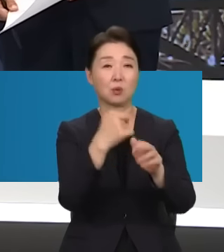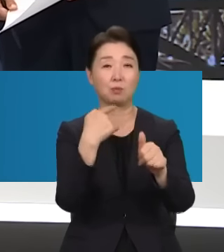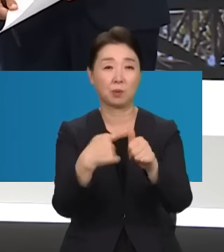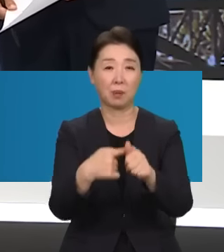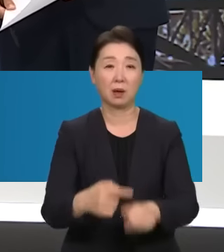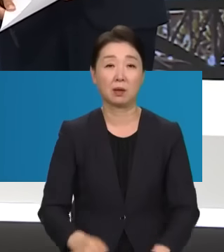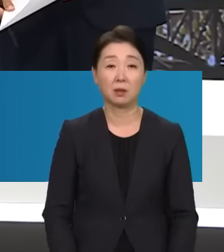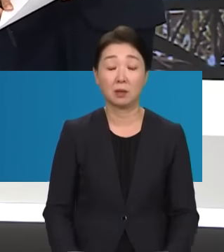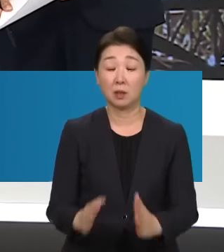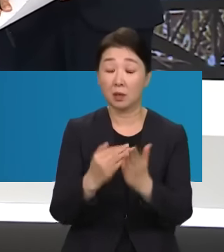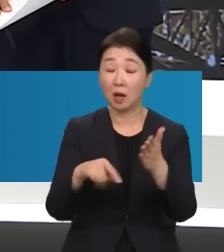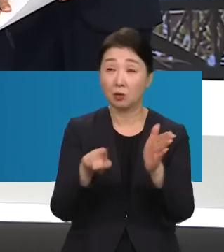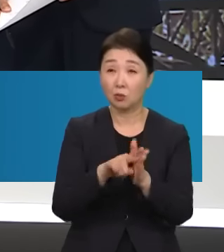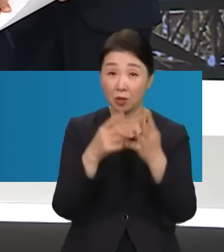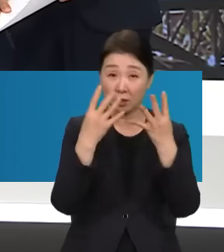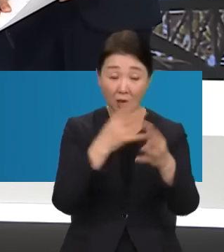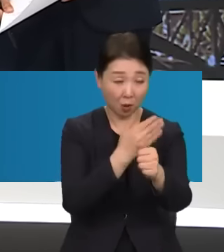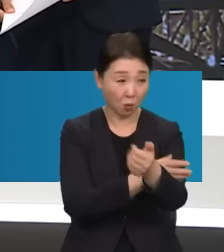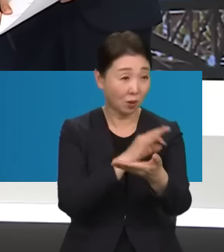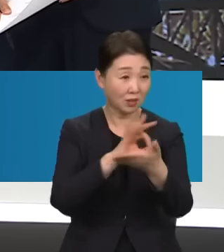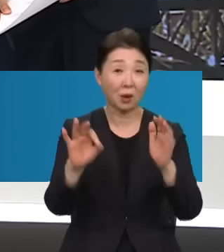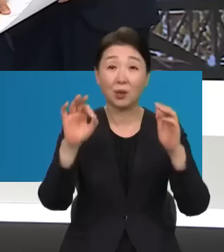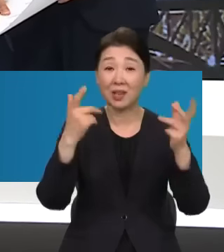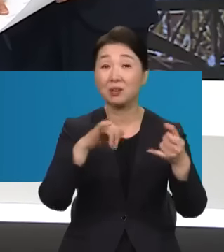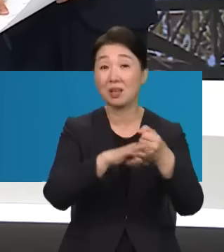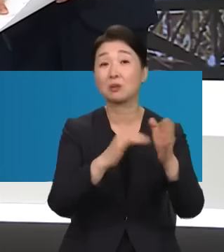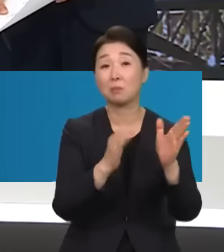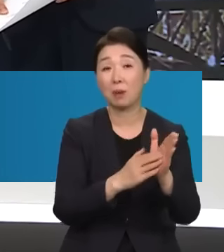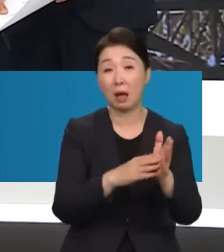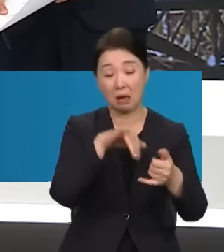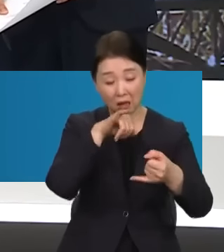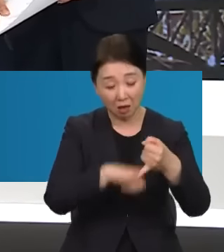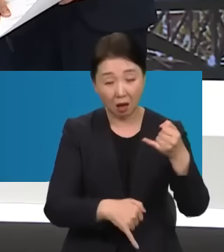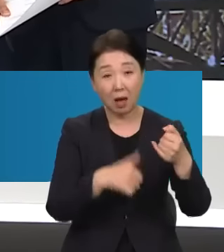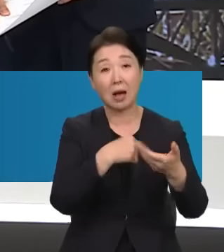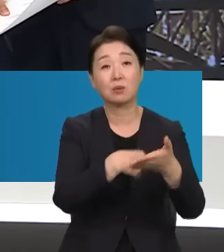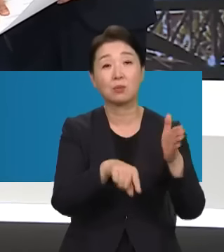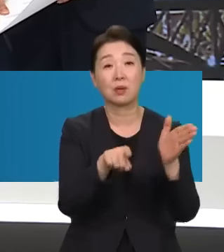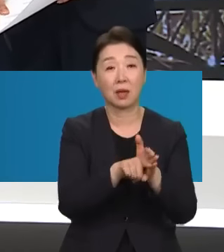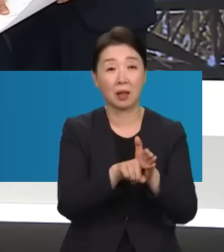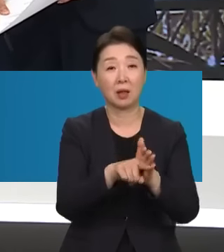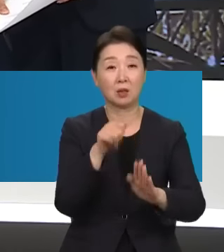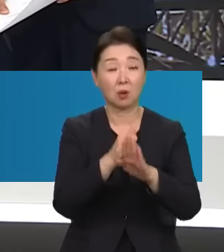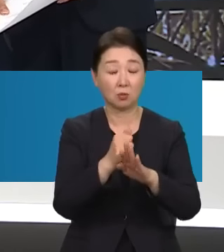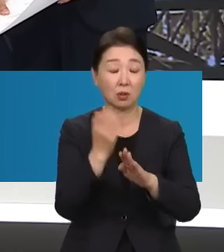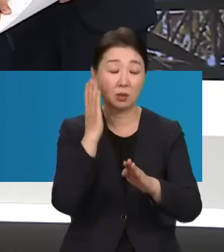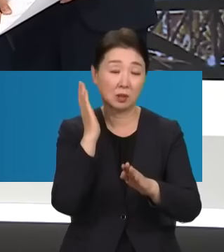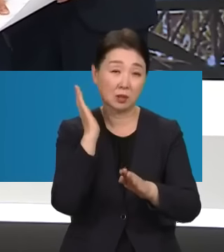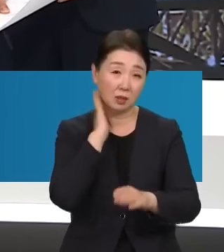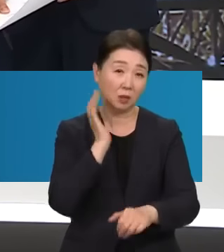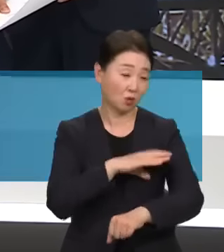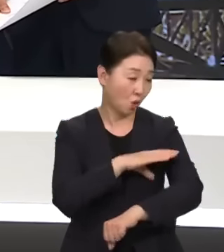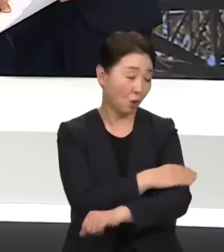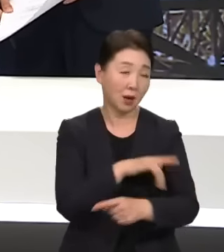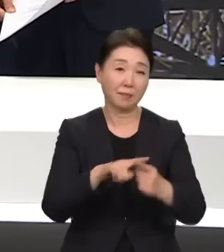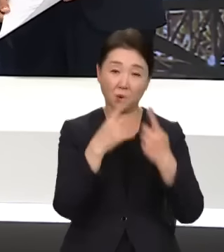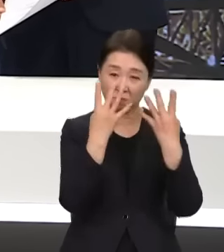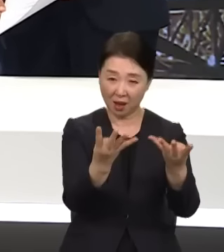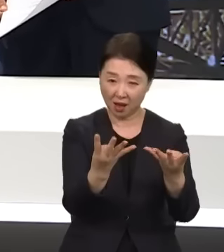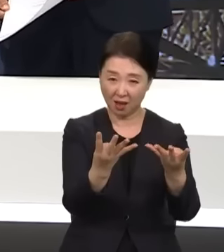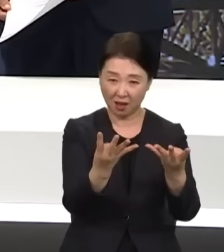있습니다. 가족을 위해 사면권을 쓰지 않겠다더니 약속을 깨고 아들을 위해서 대통령 권한을 남용했다는 겁니다.